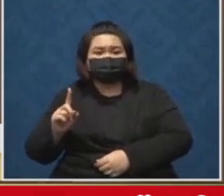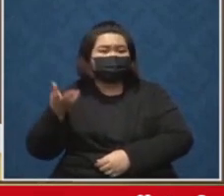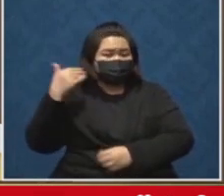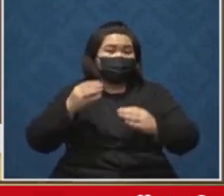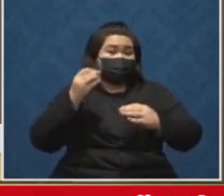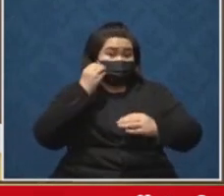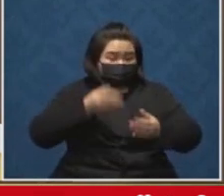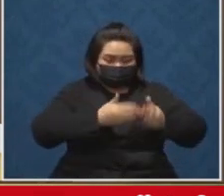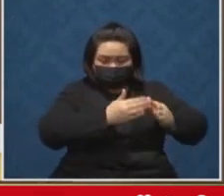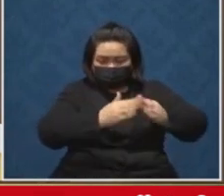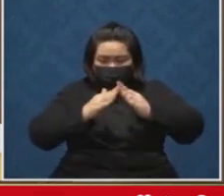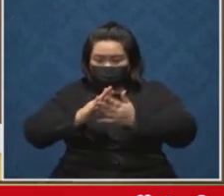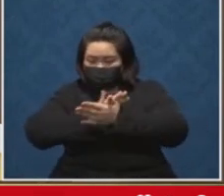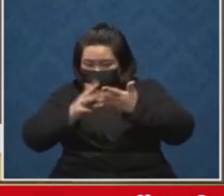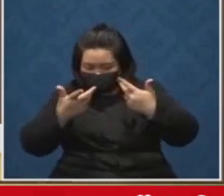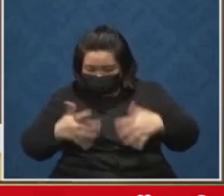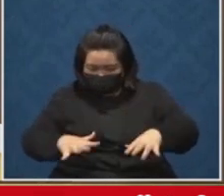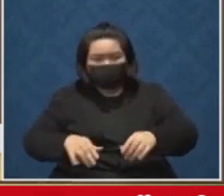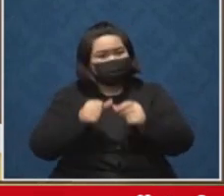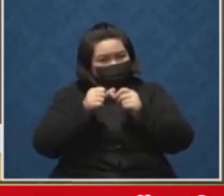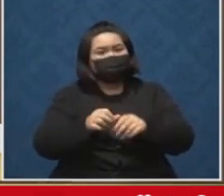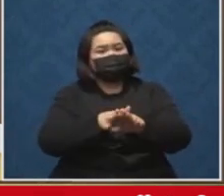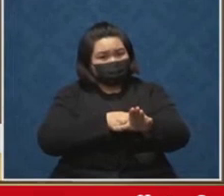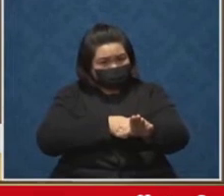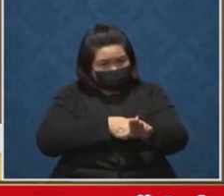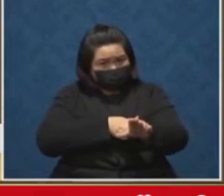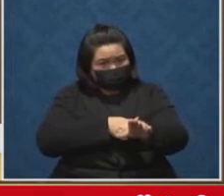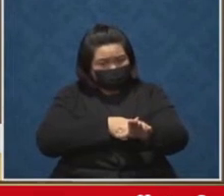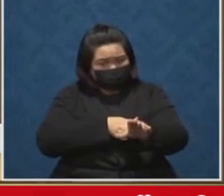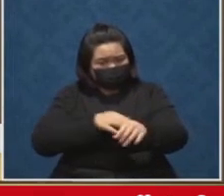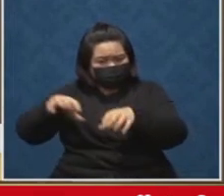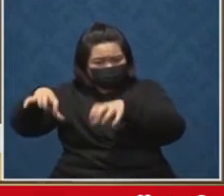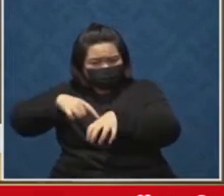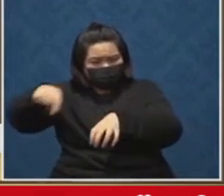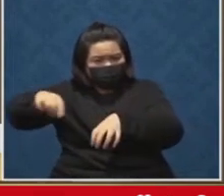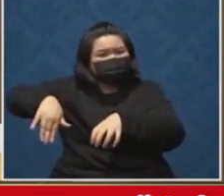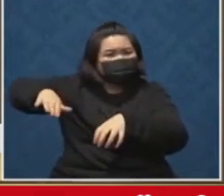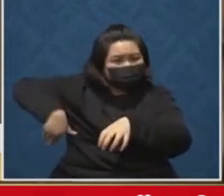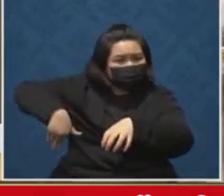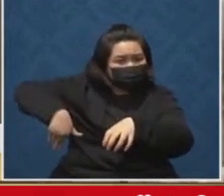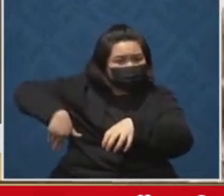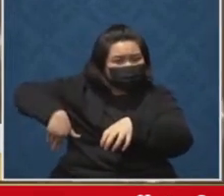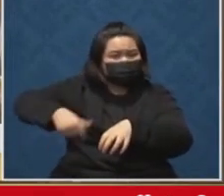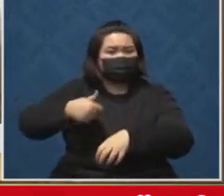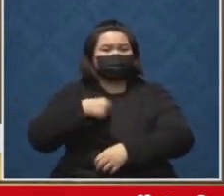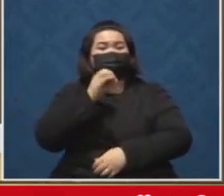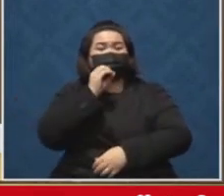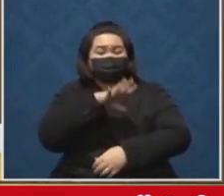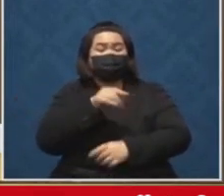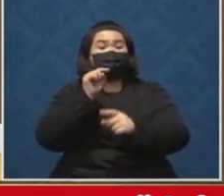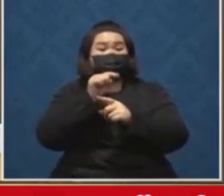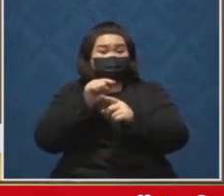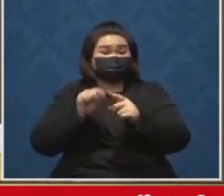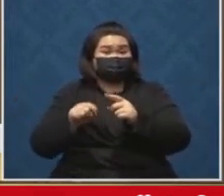ผมเคยพูดหลายรอบแล้วท่านประธานอันต้องฝากถึงหน่วยงานว่าไอ้ที่ตัด 20% ไอ้ตัดร้อยละ